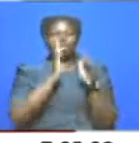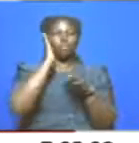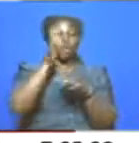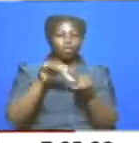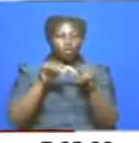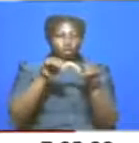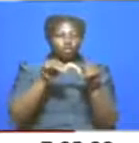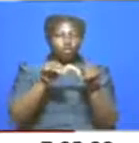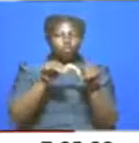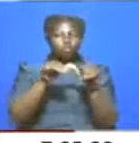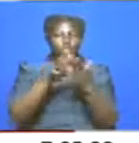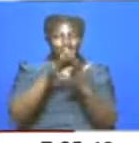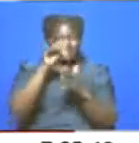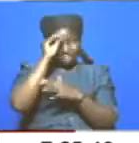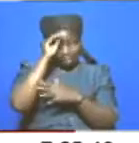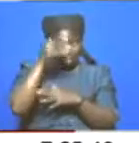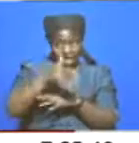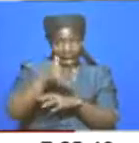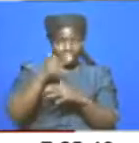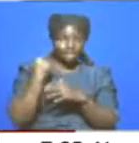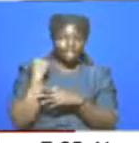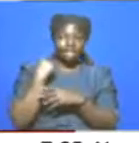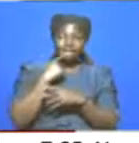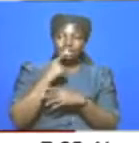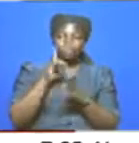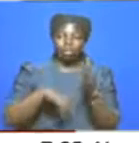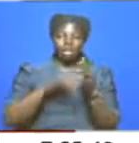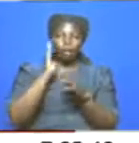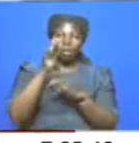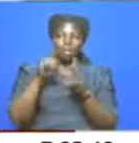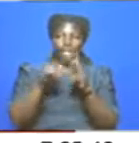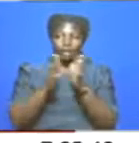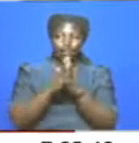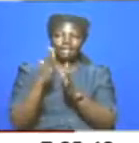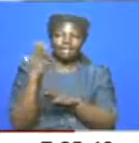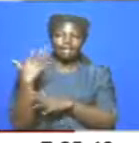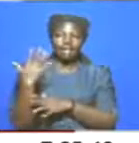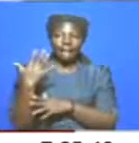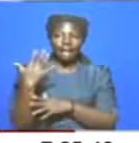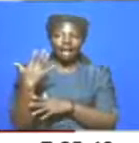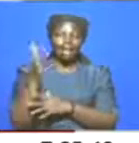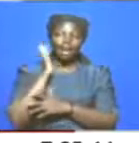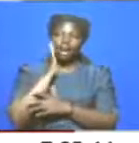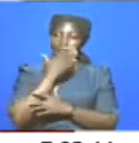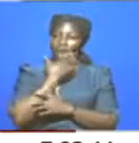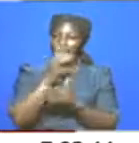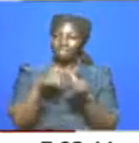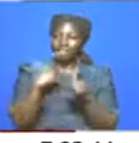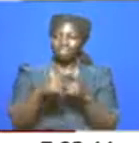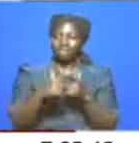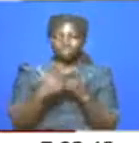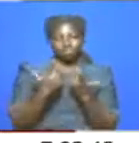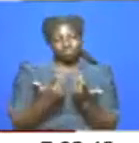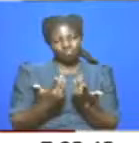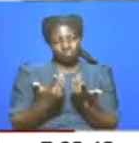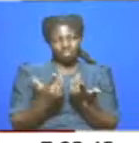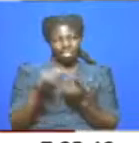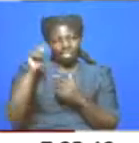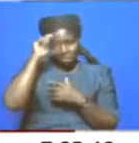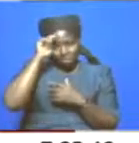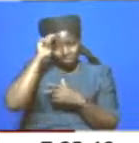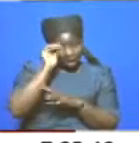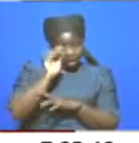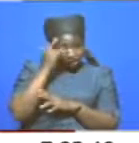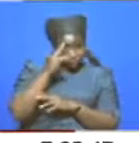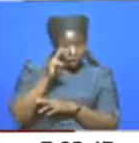hapa. Jana nilisema tutaanza na rangi ya kijani kibichi, mwenzangu ama mwenzetu Kipafa alikuwa ameomba sana sana tuanze na rangi hiyo,